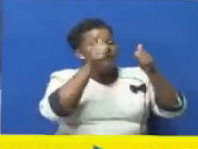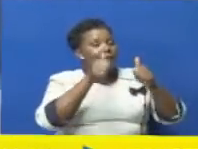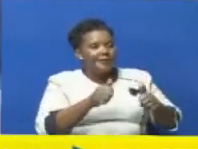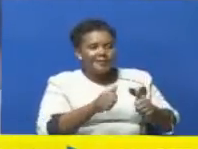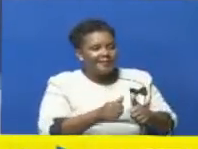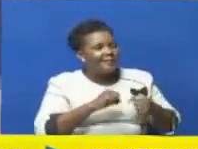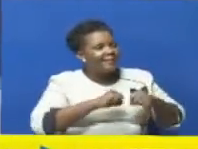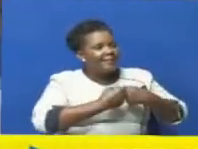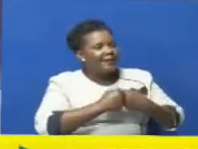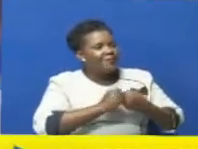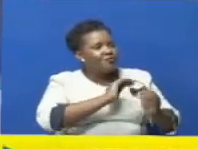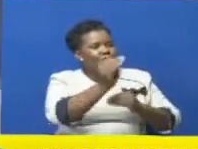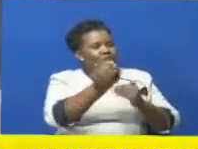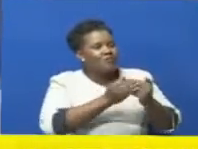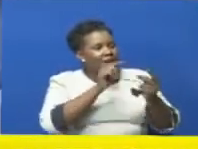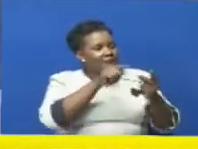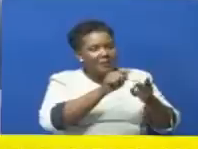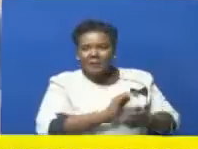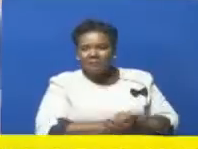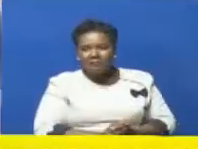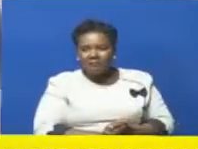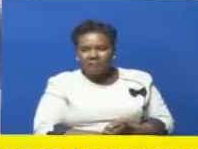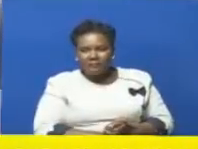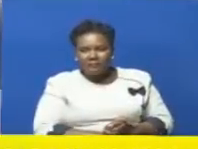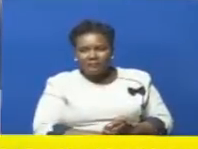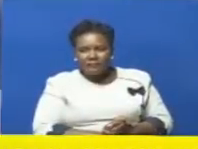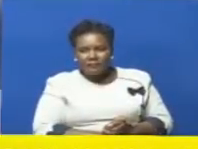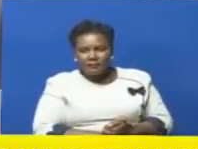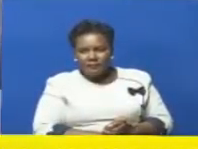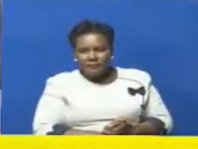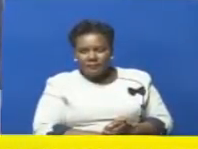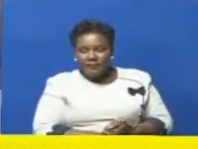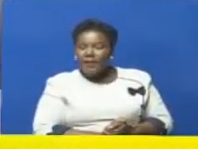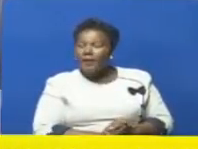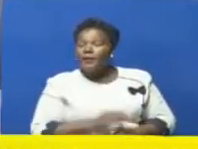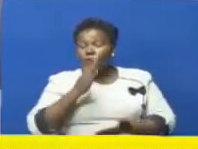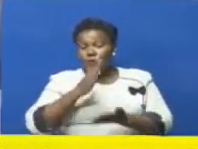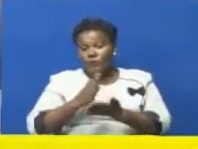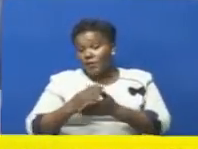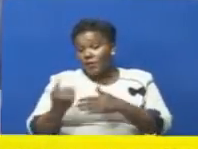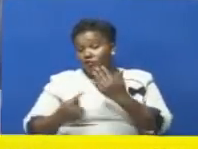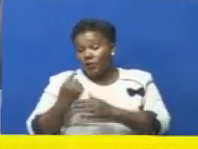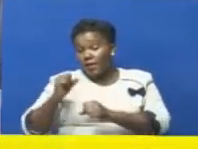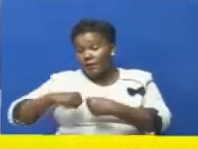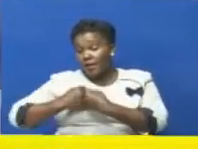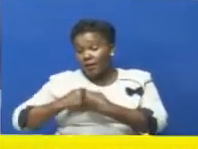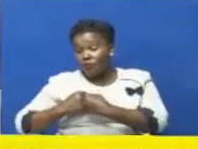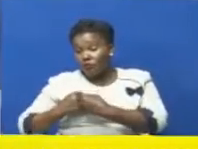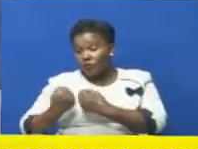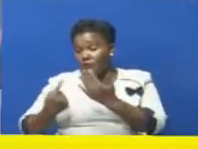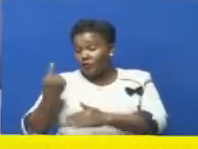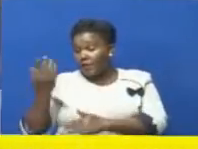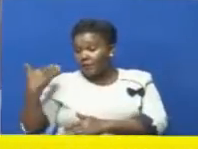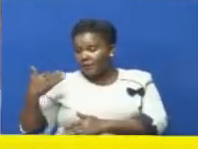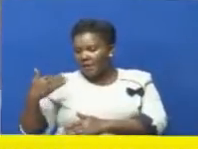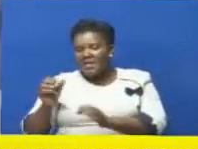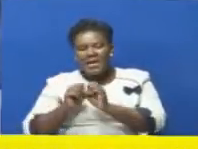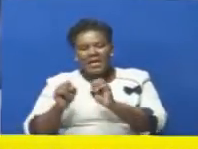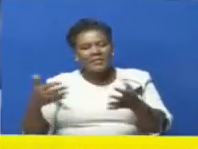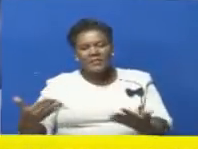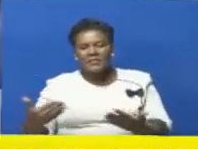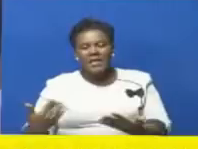tumesupply alafu sijalipwa, sio ya bahati mbaya kama ile ilitokea huko nyuma, sidhani kama itatokea tena, na kwenye miradi hii alipo